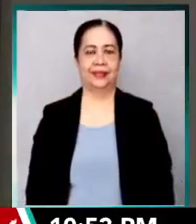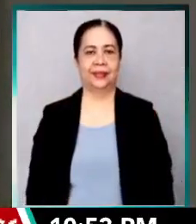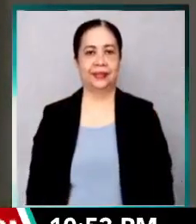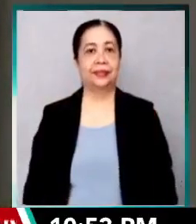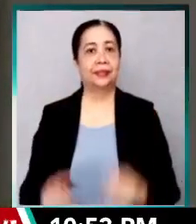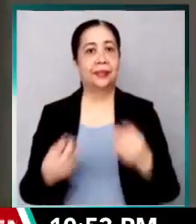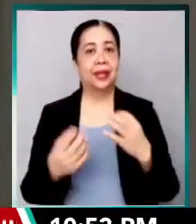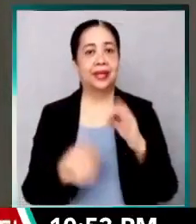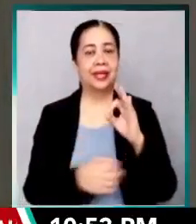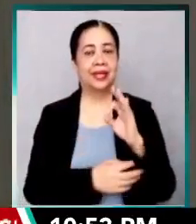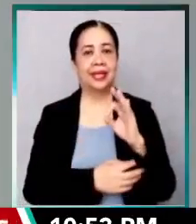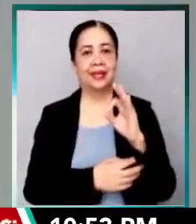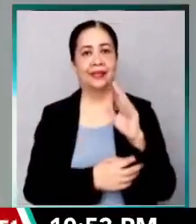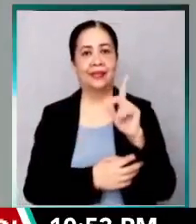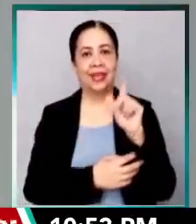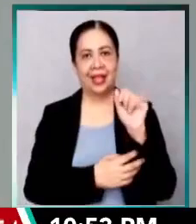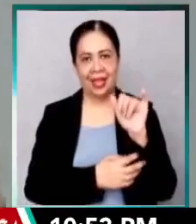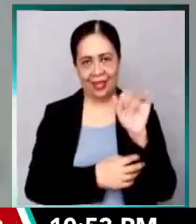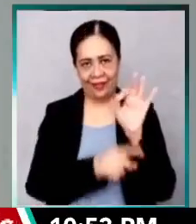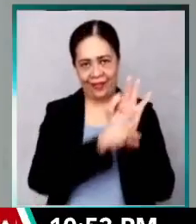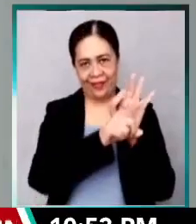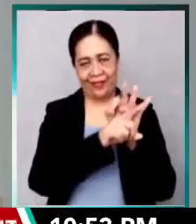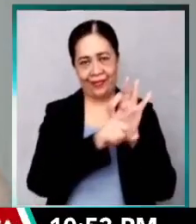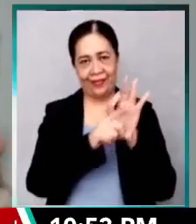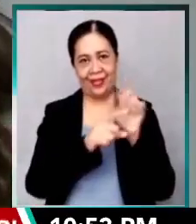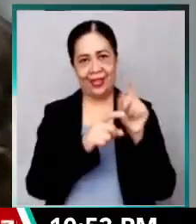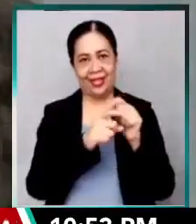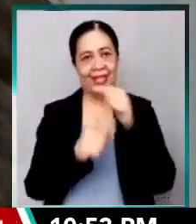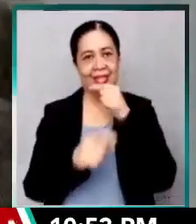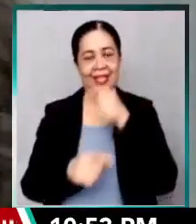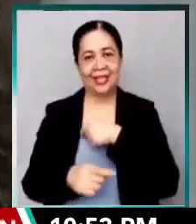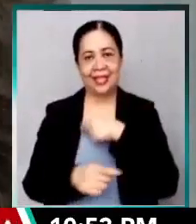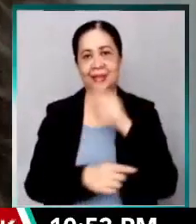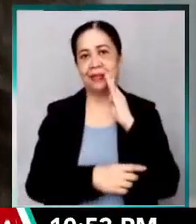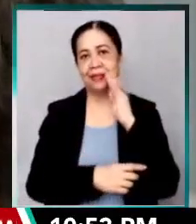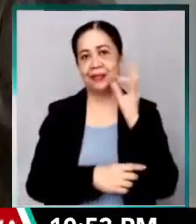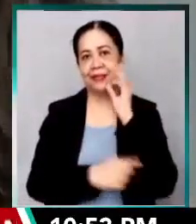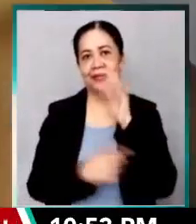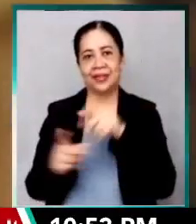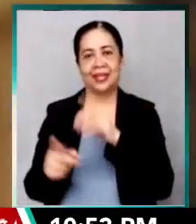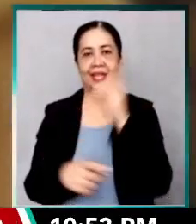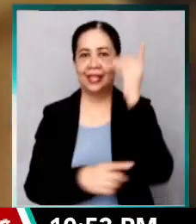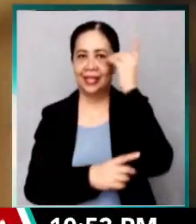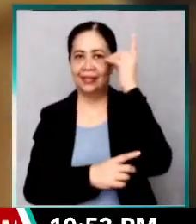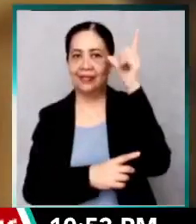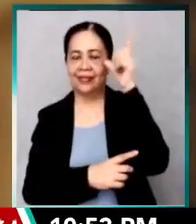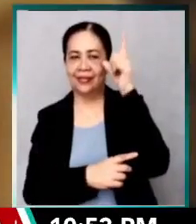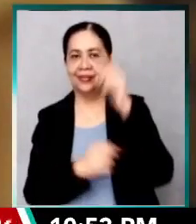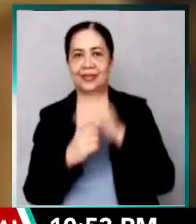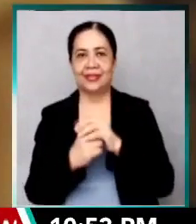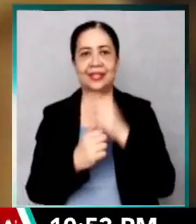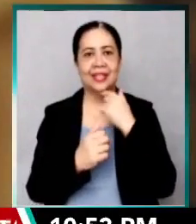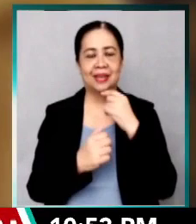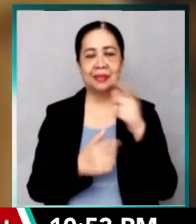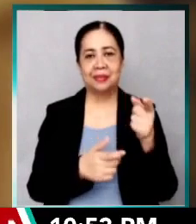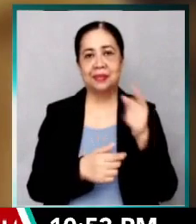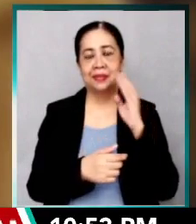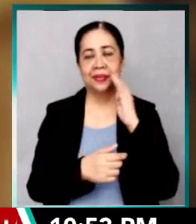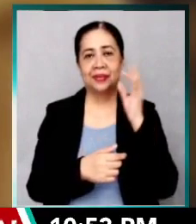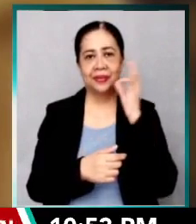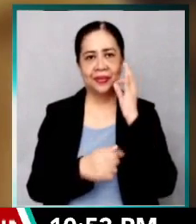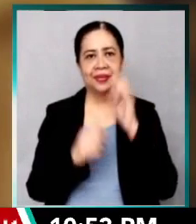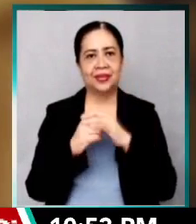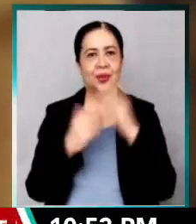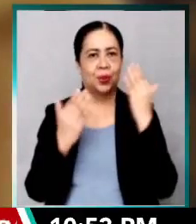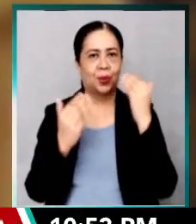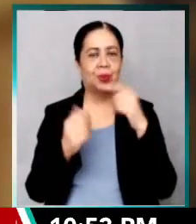ang natuwa at kinilig sa pagbati ni Barbie Forteza kay David Licauco. Hiling ni Barbie sa birthday ni David, sana ay masaya